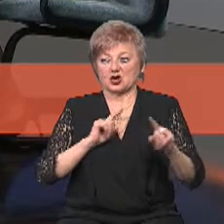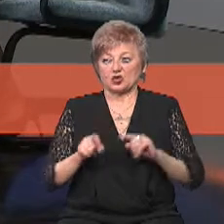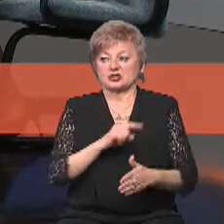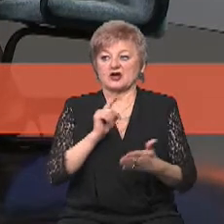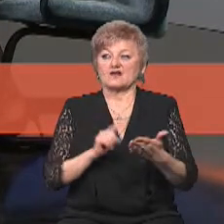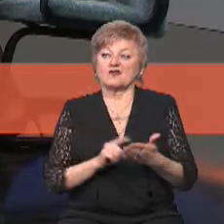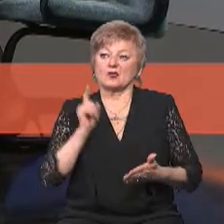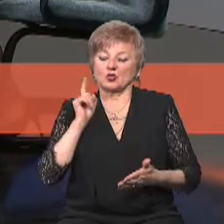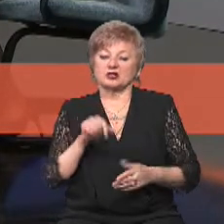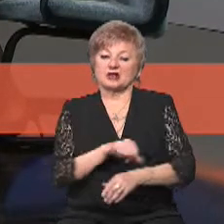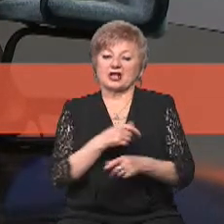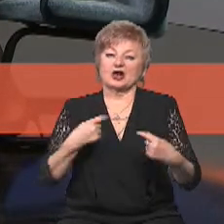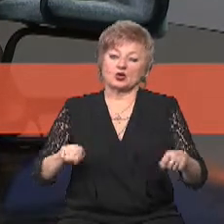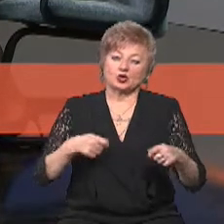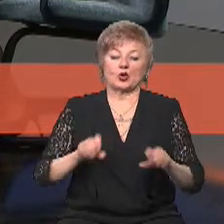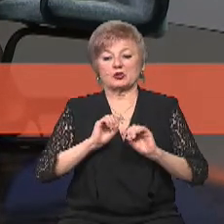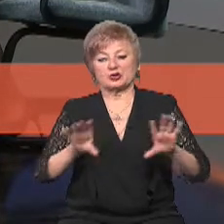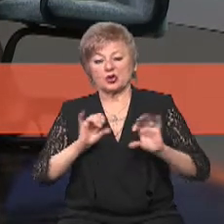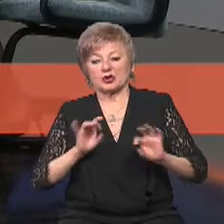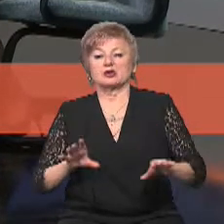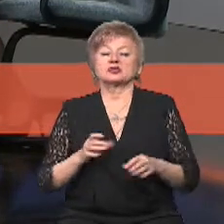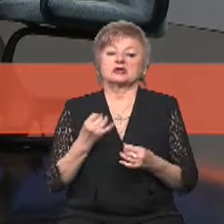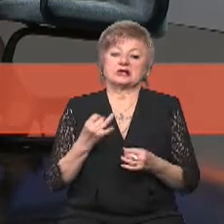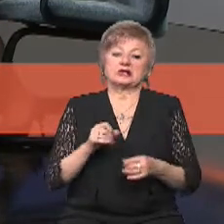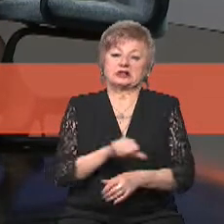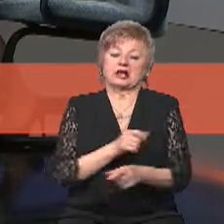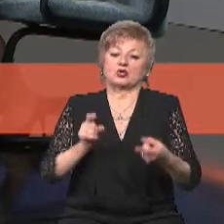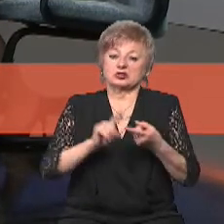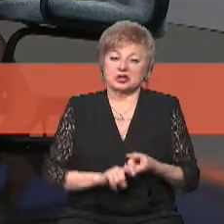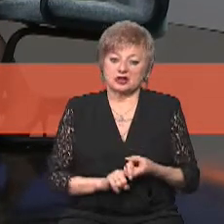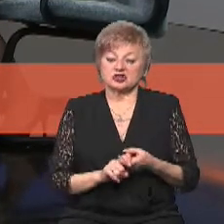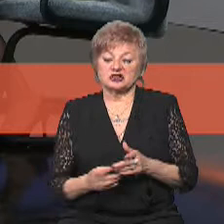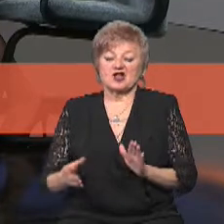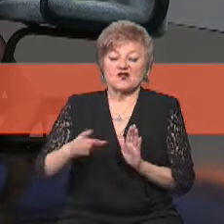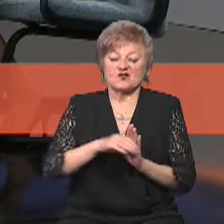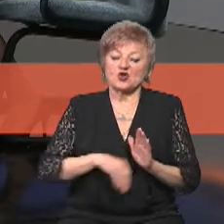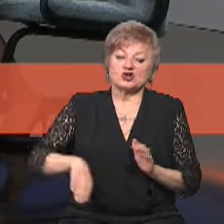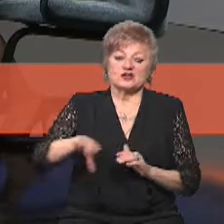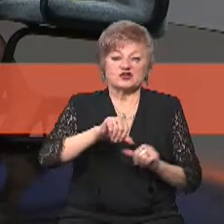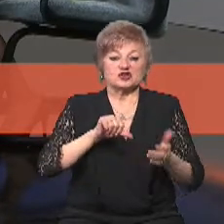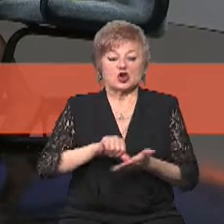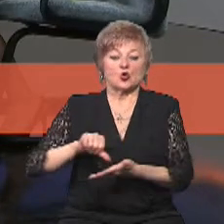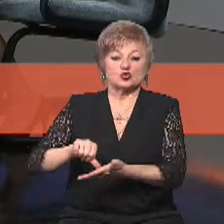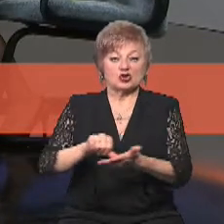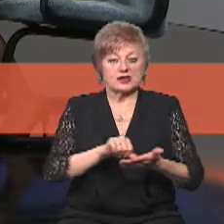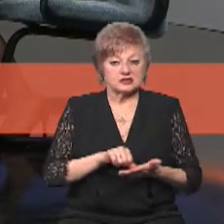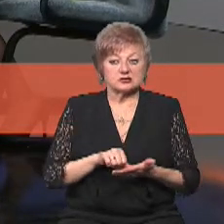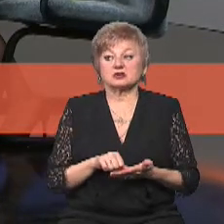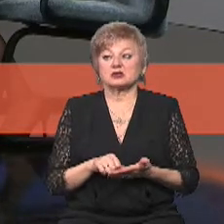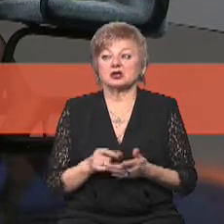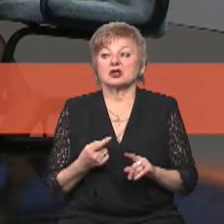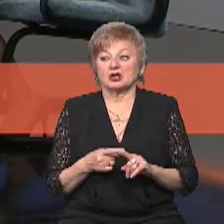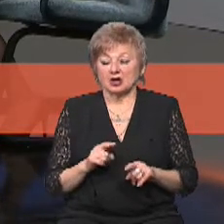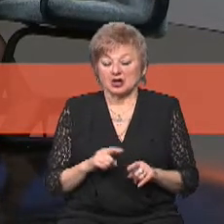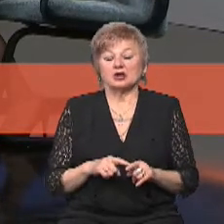протидії наркоторгівлі, наркорекламі, наркозалежності. Туди увійшли всі учасники круглого столу, і, в принципі, ця координаційна рада,